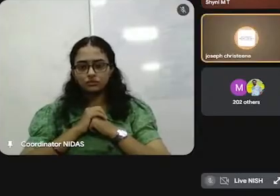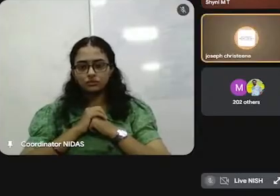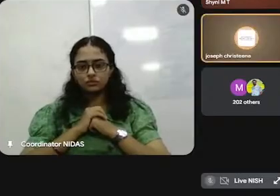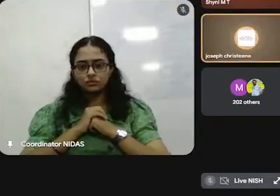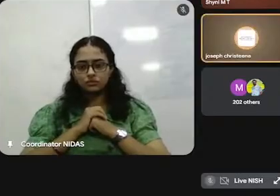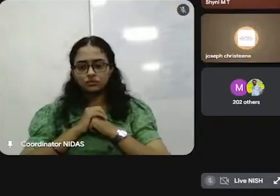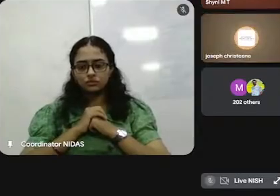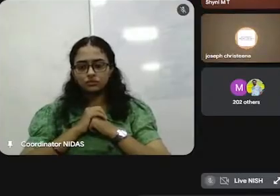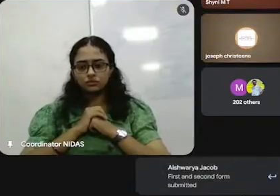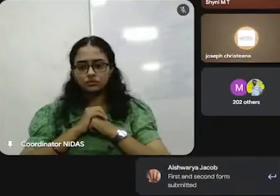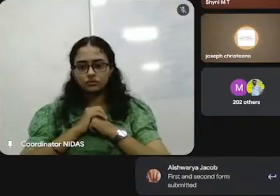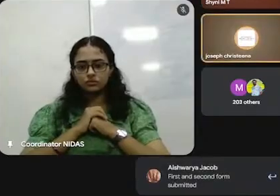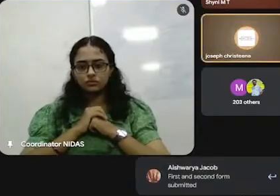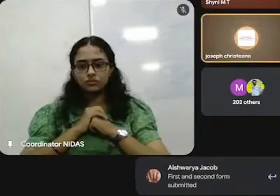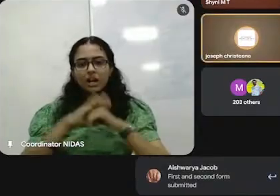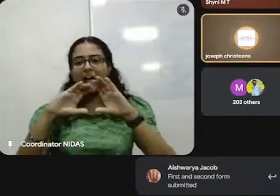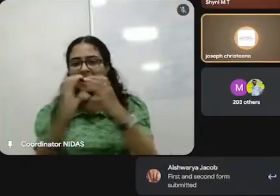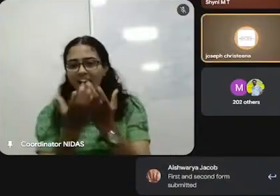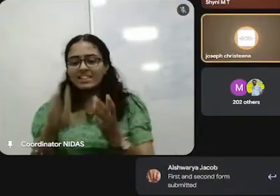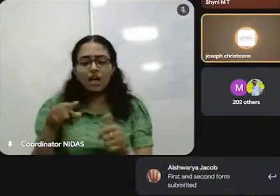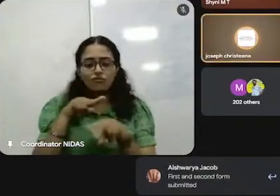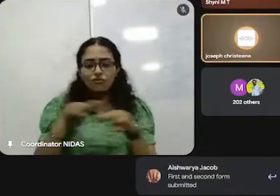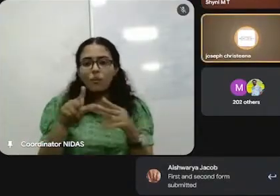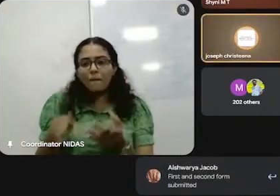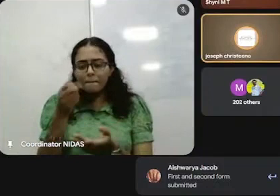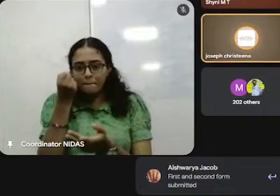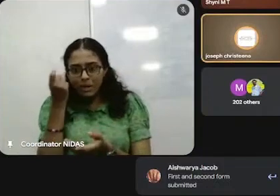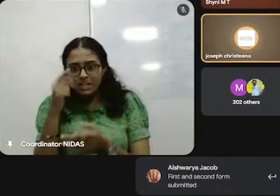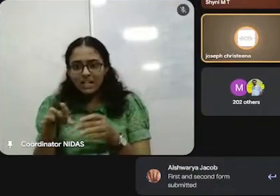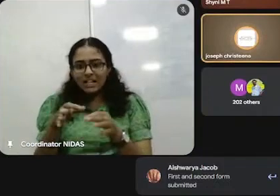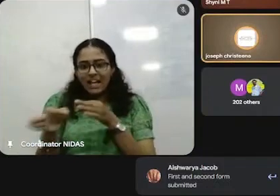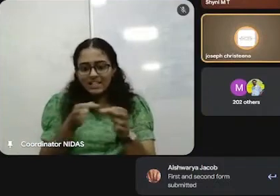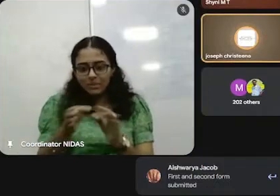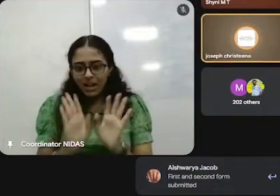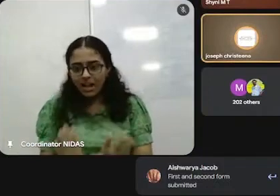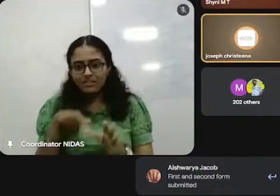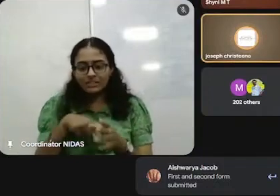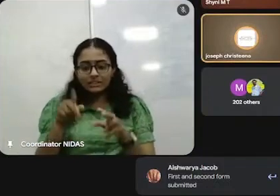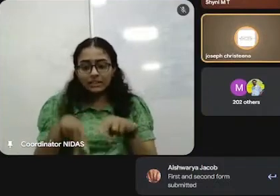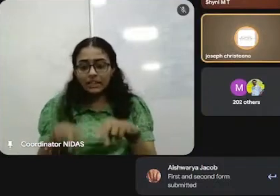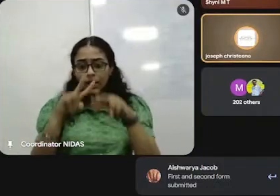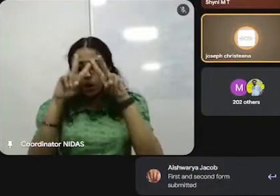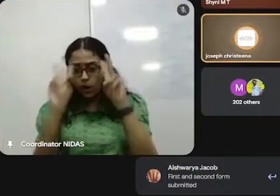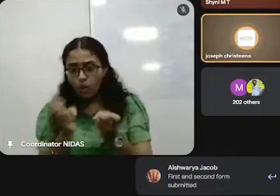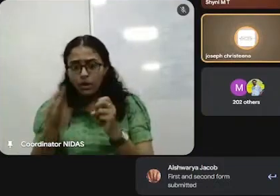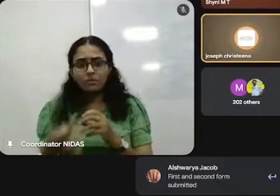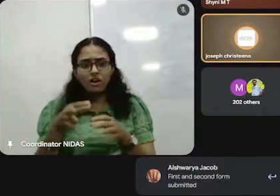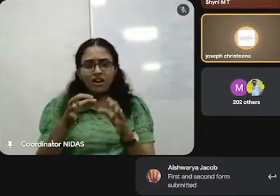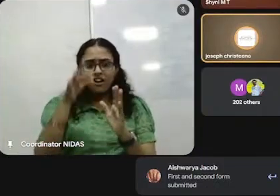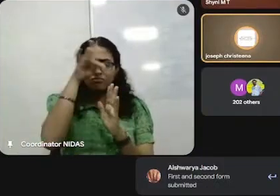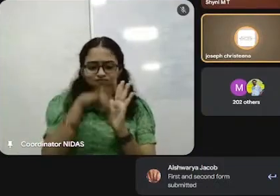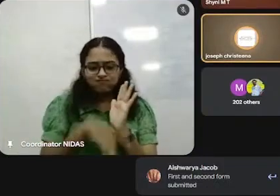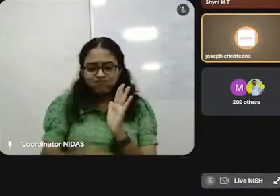ക്ലാസ് വളരെ നന്നായിരുന്നു. മനസ്സിലാവുന്ന രീതിയിലൊക്കെ തന്നെയാണ് എക്സ്പ്ലെയിൻ ചെയ്യുന്നത്. നമുക്ക് കുറെ കൂടെ റിലേറ്റ് ചെയ്യാൻ പറ്റുന്ന എക്സ്പ്ലനേഷൻസും റിയൽ